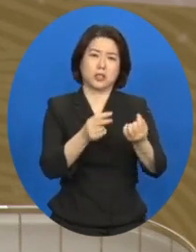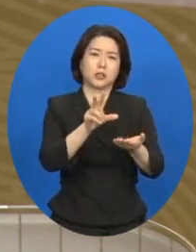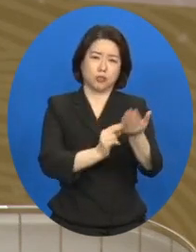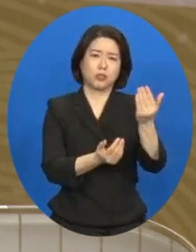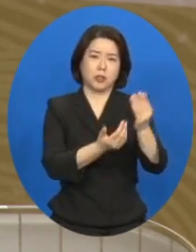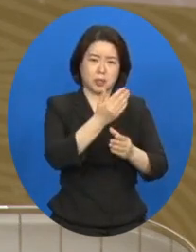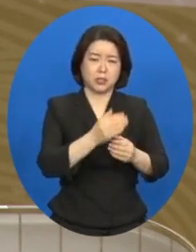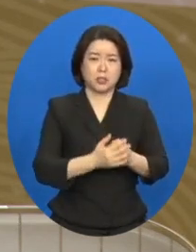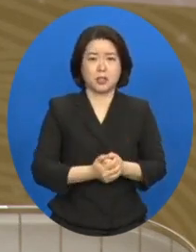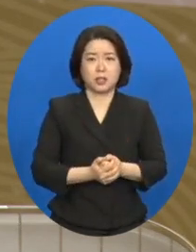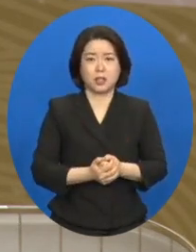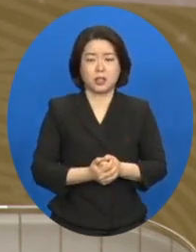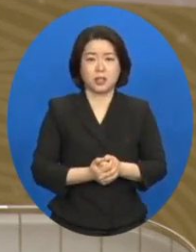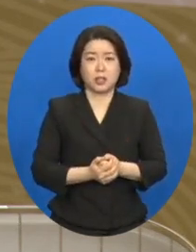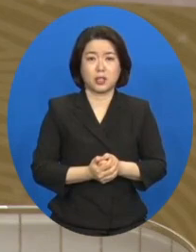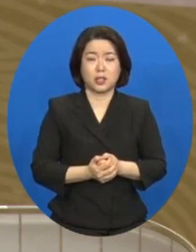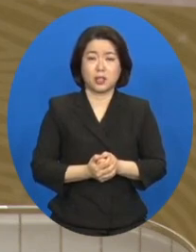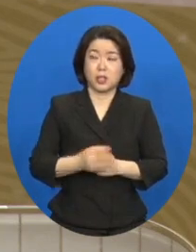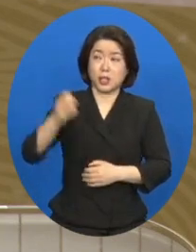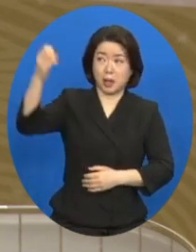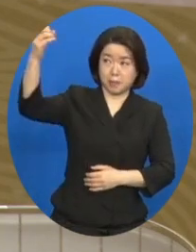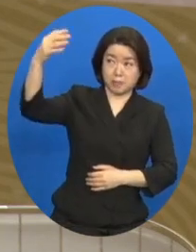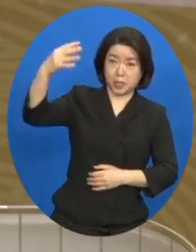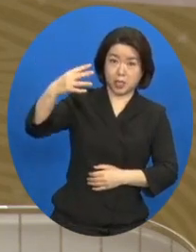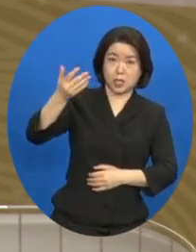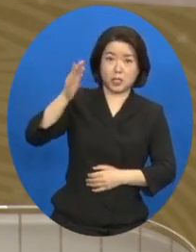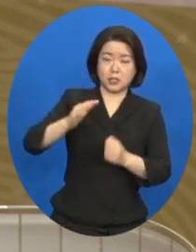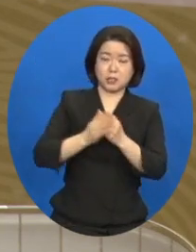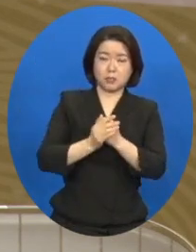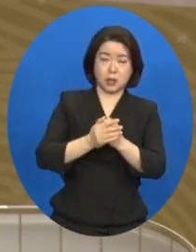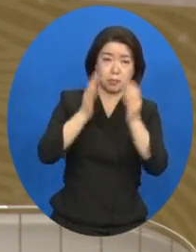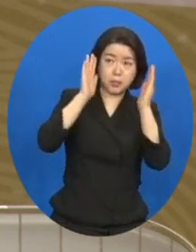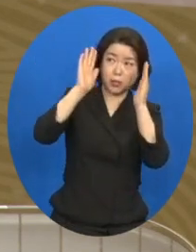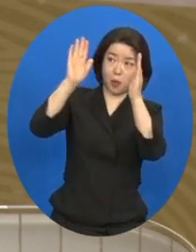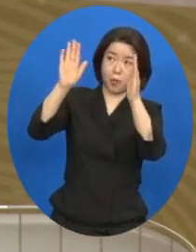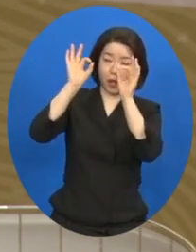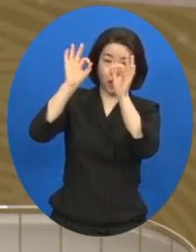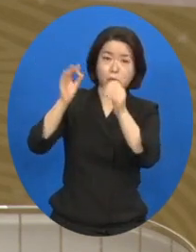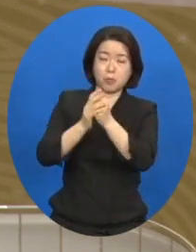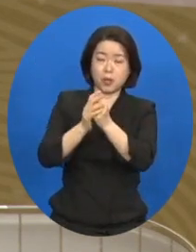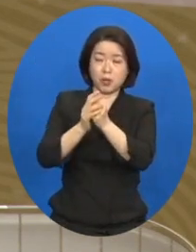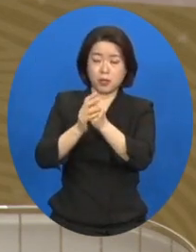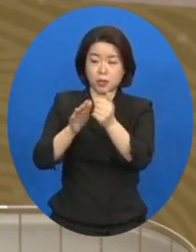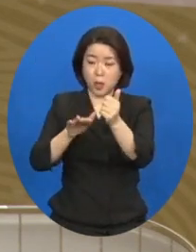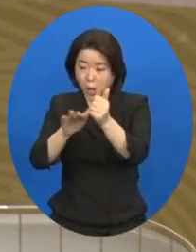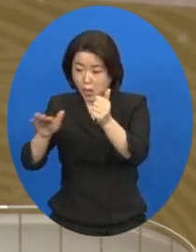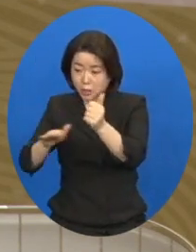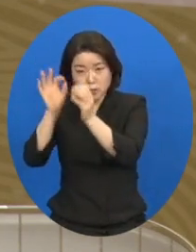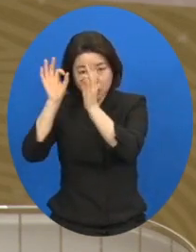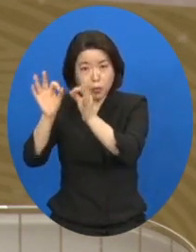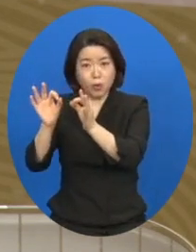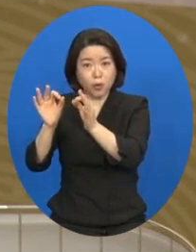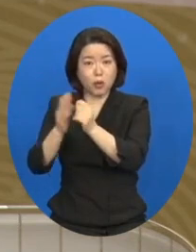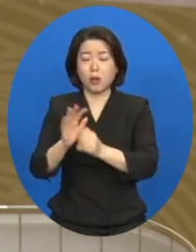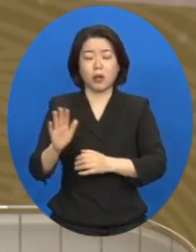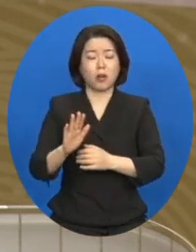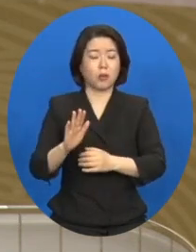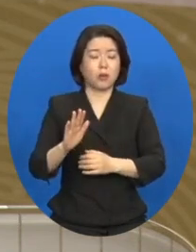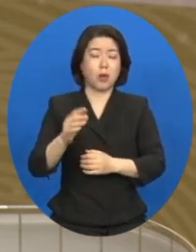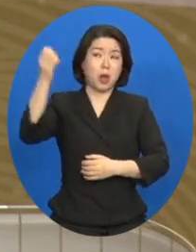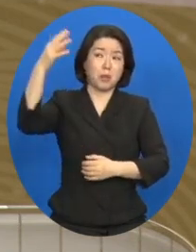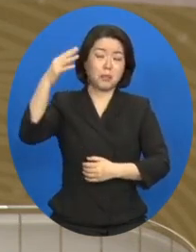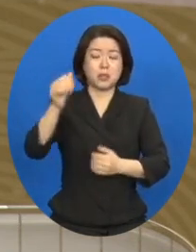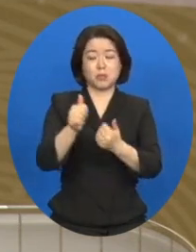여러분 빛이 빛이지만 빛을 향하여 보면 그림자가 보일까요? 근데 빛을